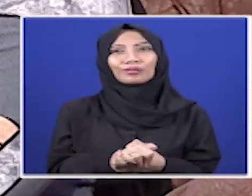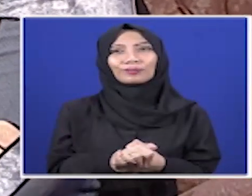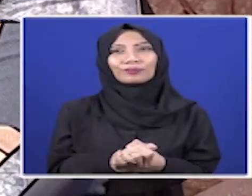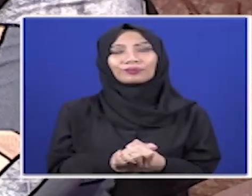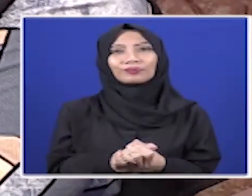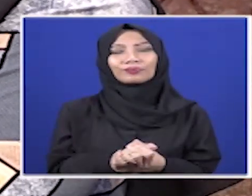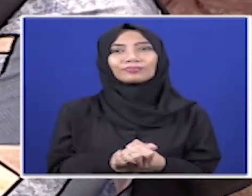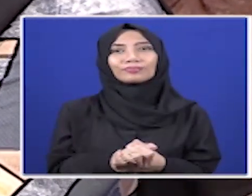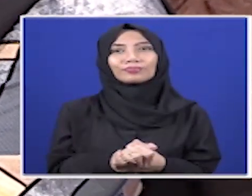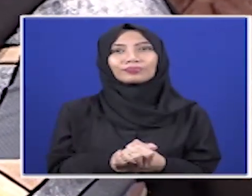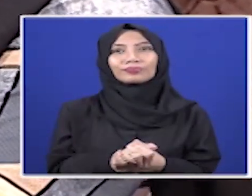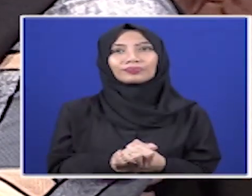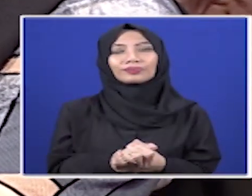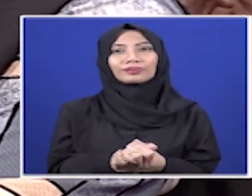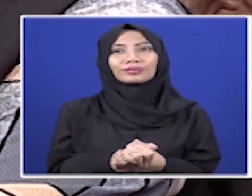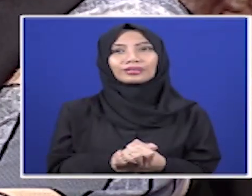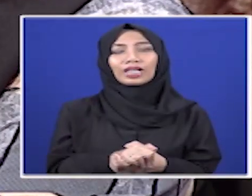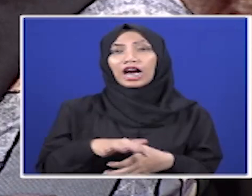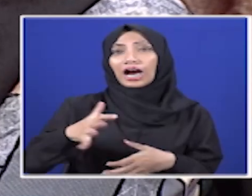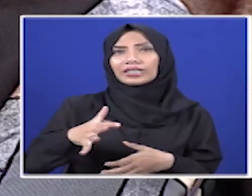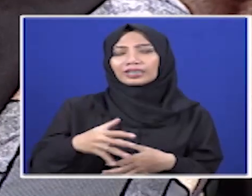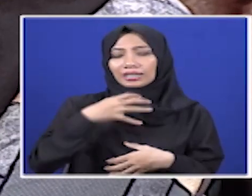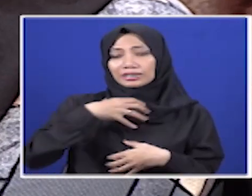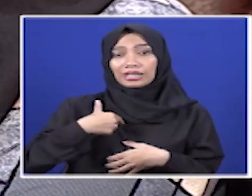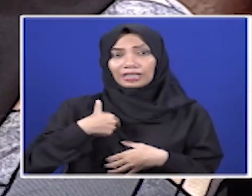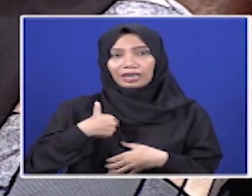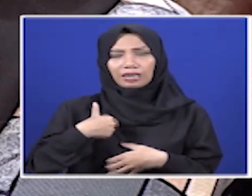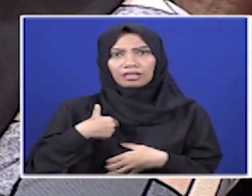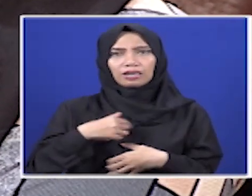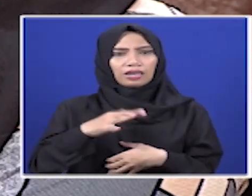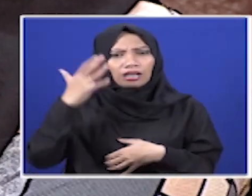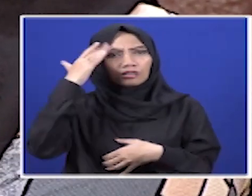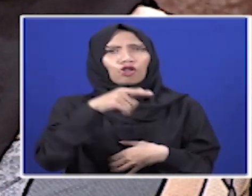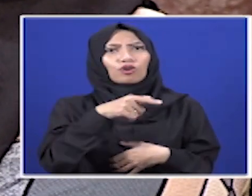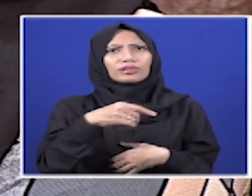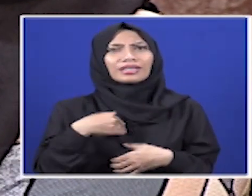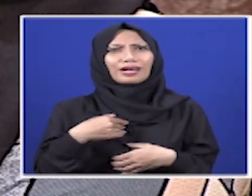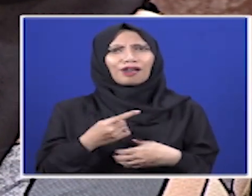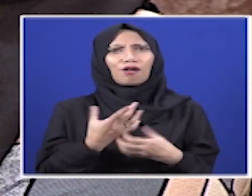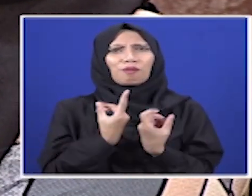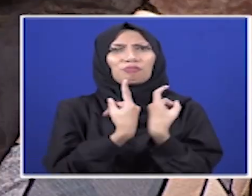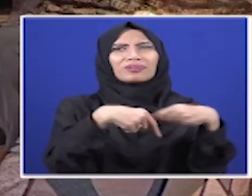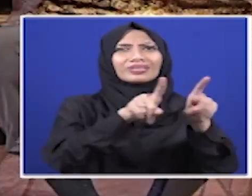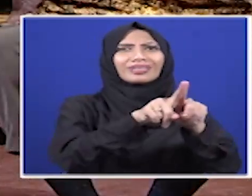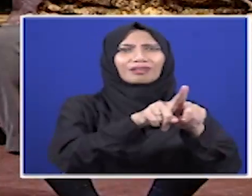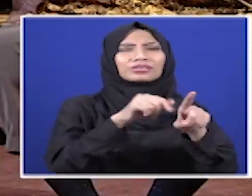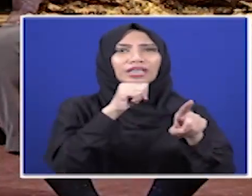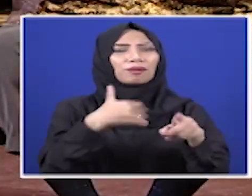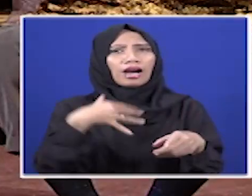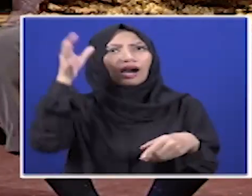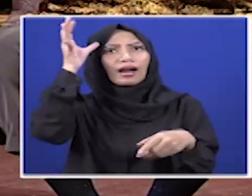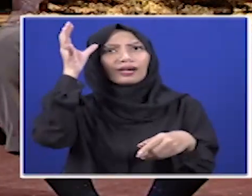dengan siapa kita sendiri mohon maaf seringkali tidak tahu nggak pernah menduga ternyata dia jodoh kita itulah cara Allah memilihkan diri kepada kita